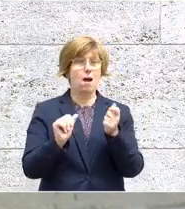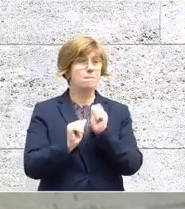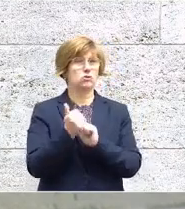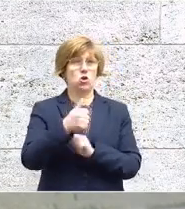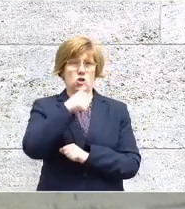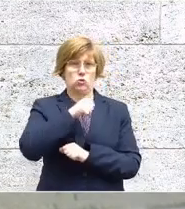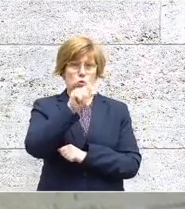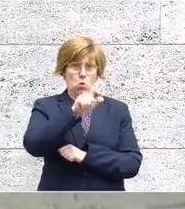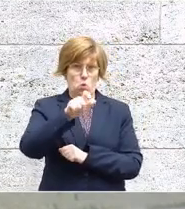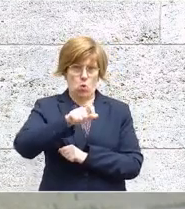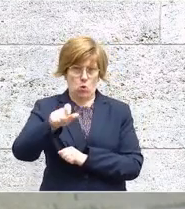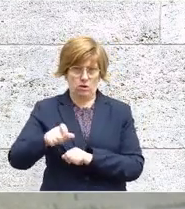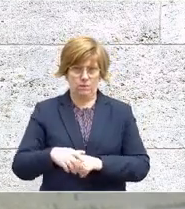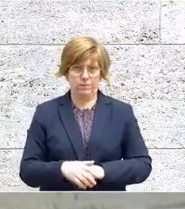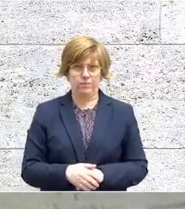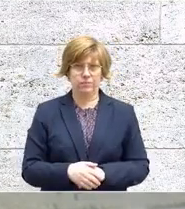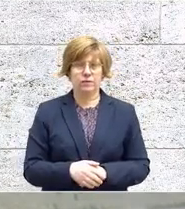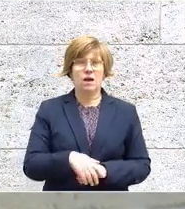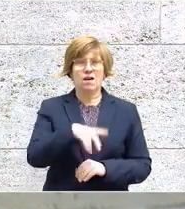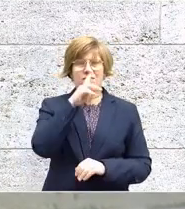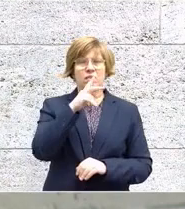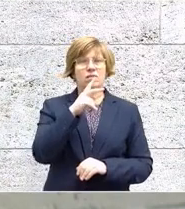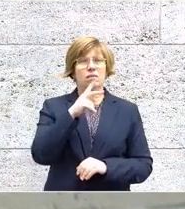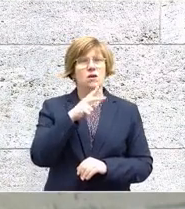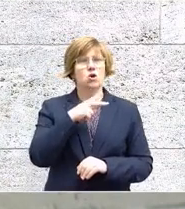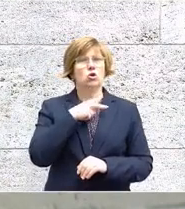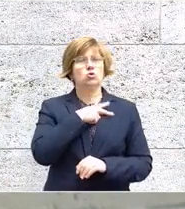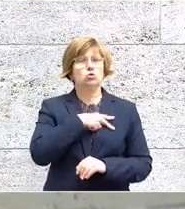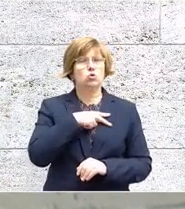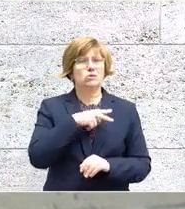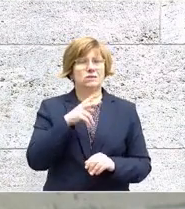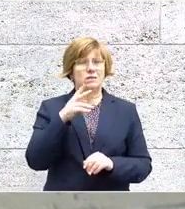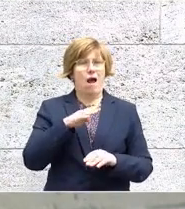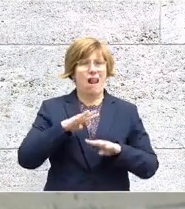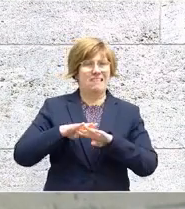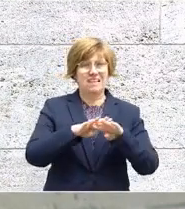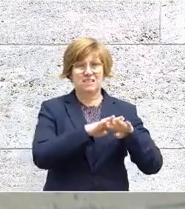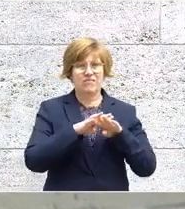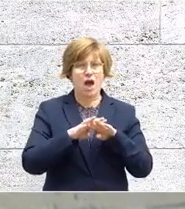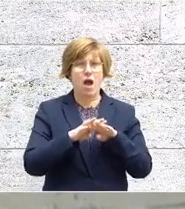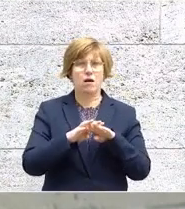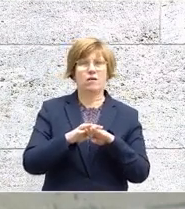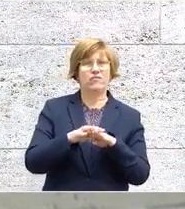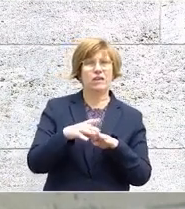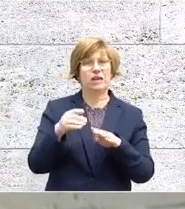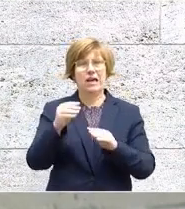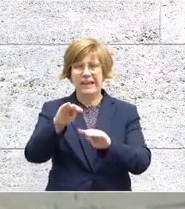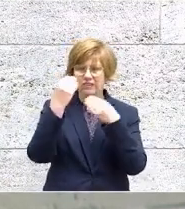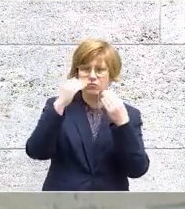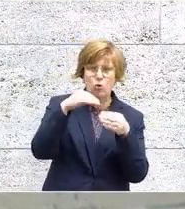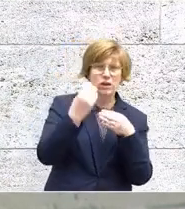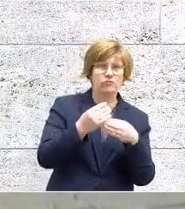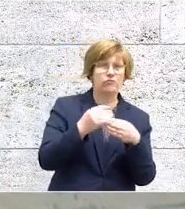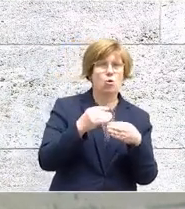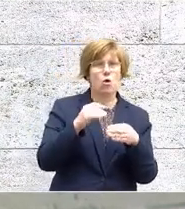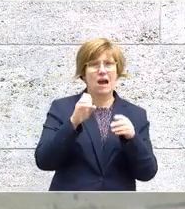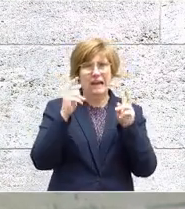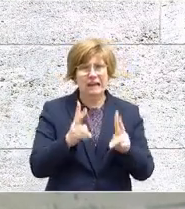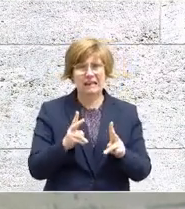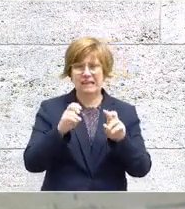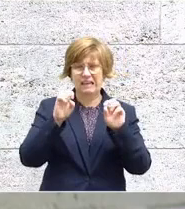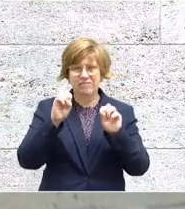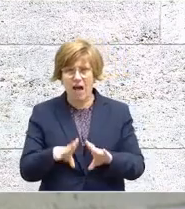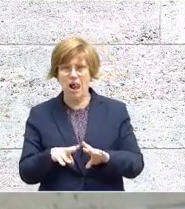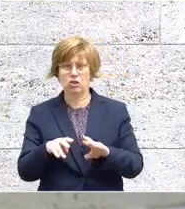die Jüngeren. Auch wenn die sozialen Netzwerke mit endlosen, mal richtigen, mal falschen Infos über Schwächen